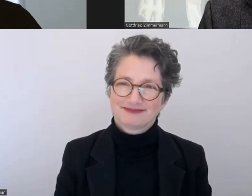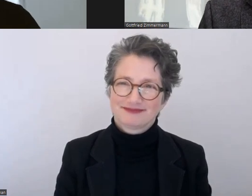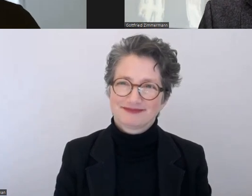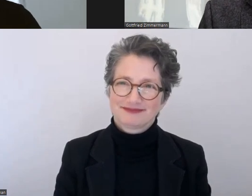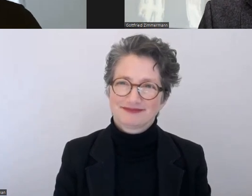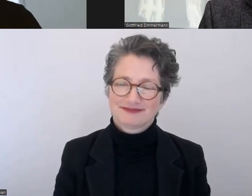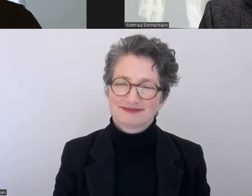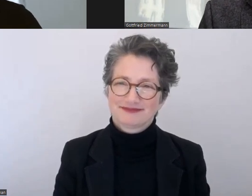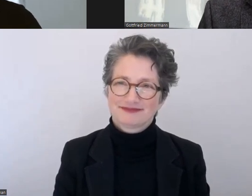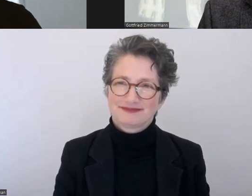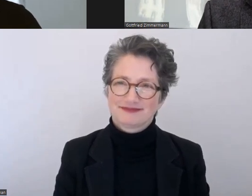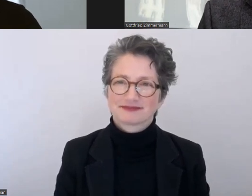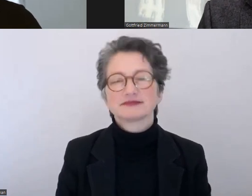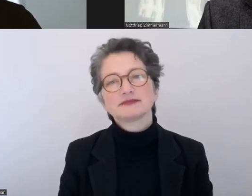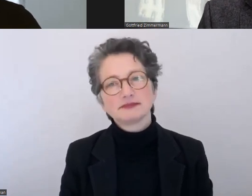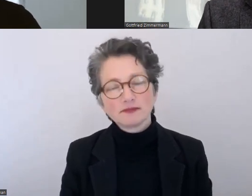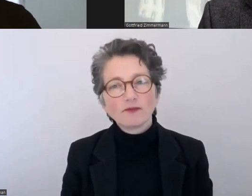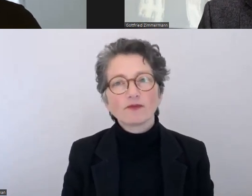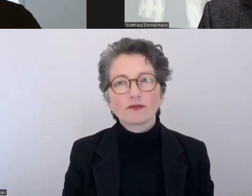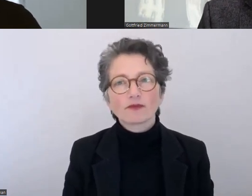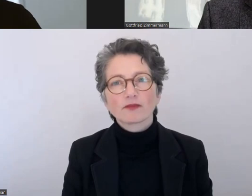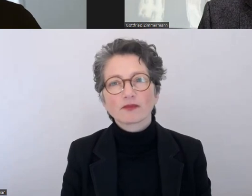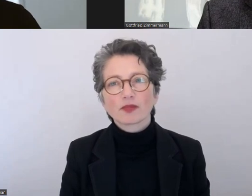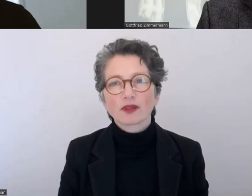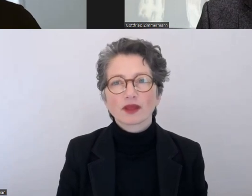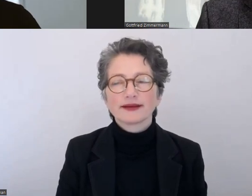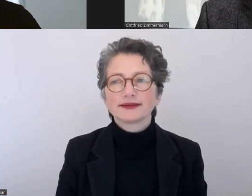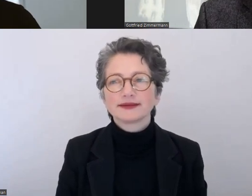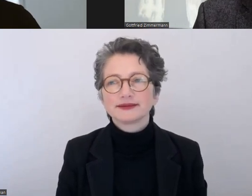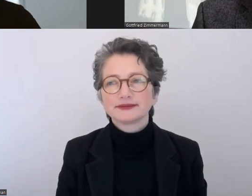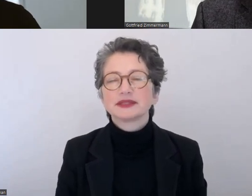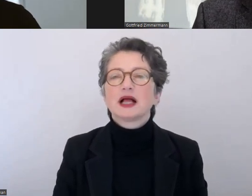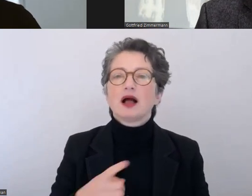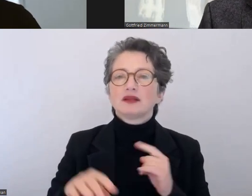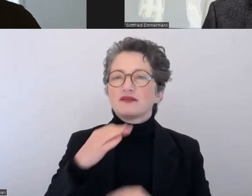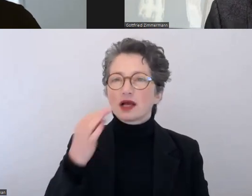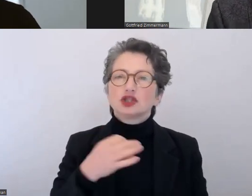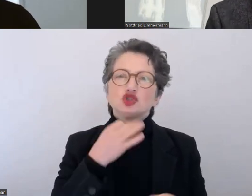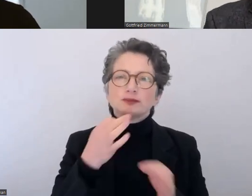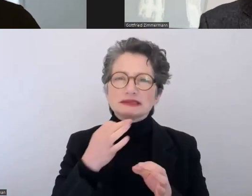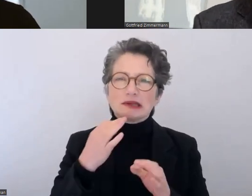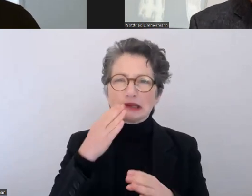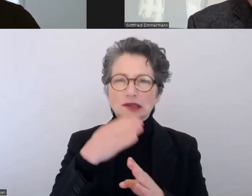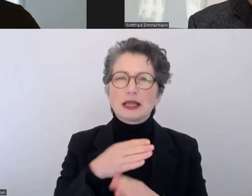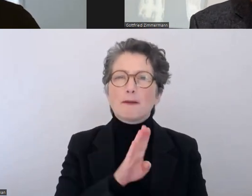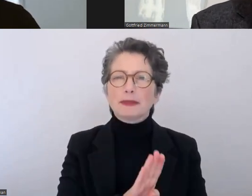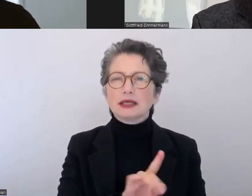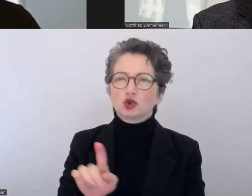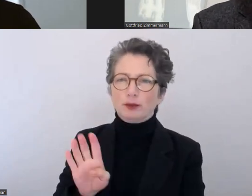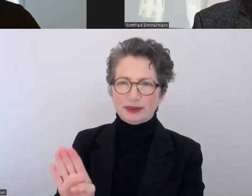Was haben wir noch an Fragen? Ah ja, hier nochmal, es ging mir speziell um B2B-Websites